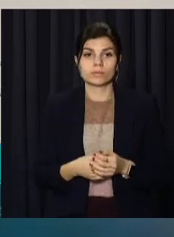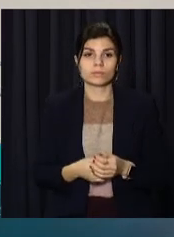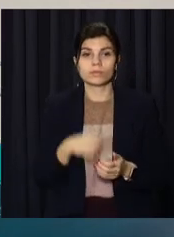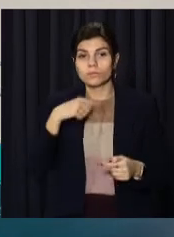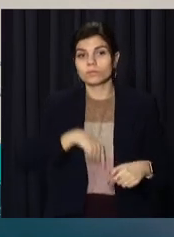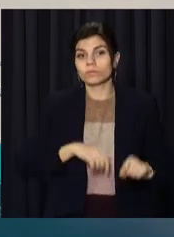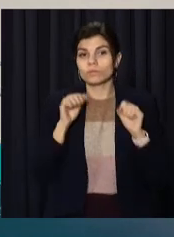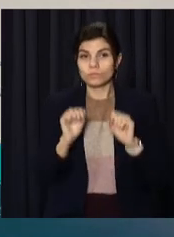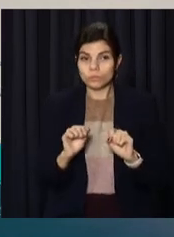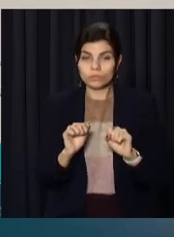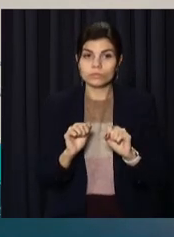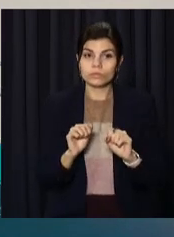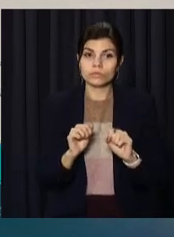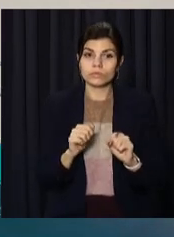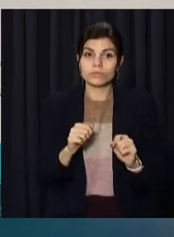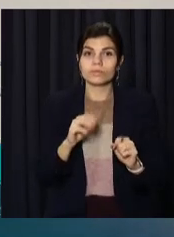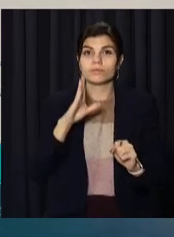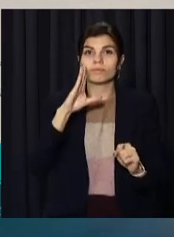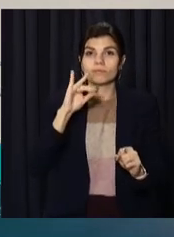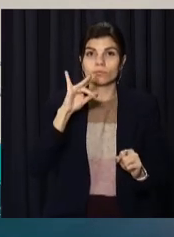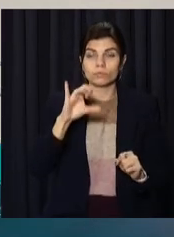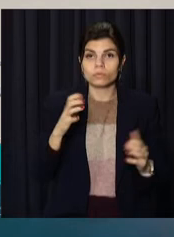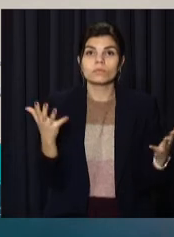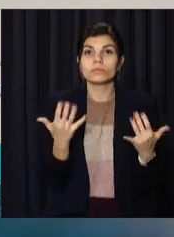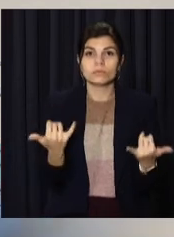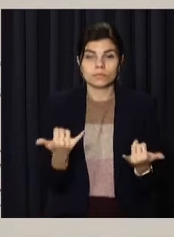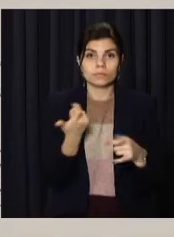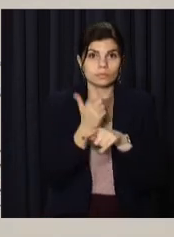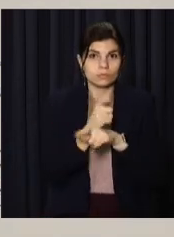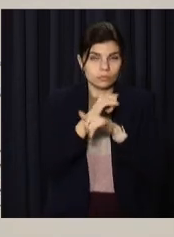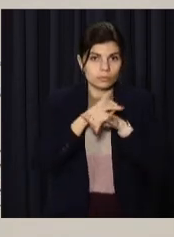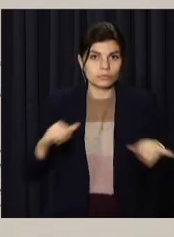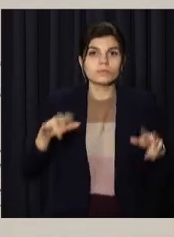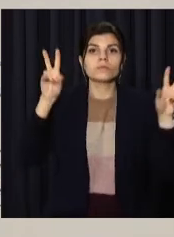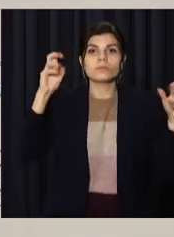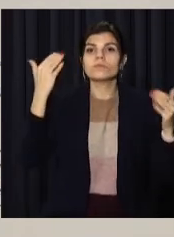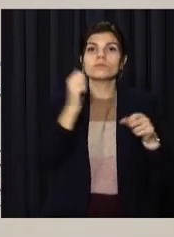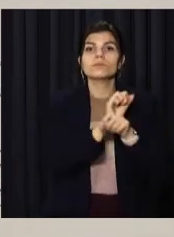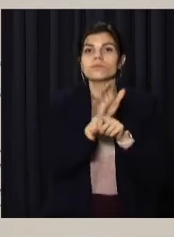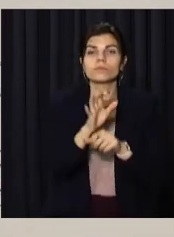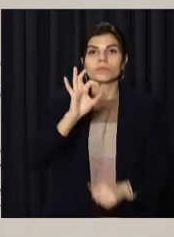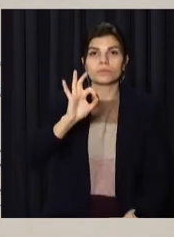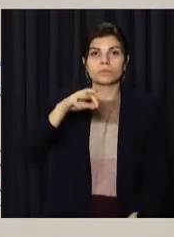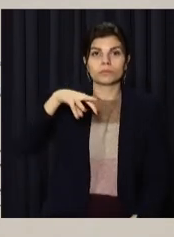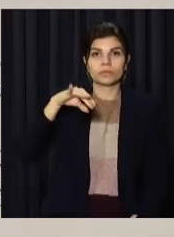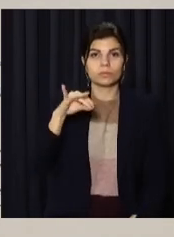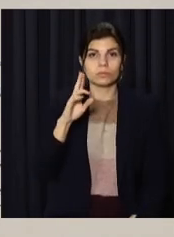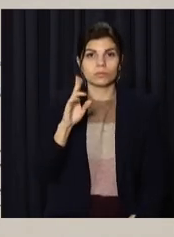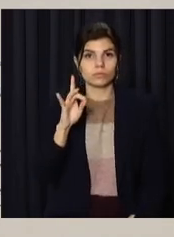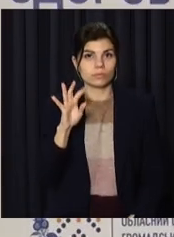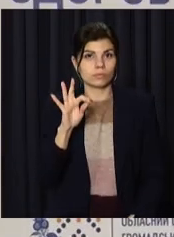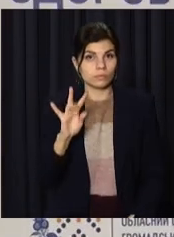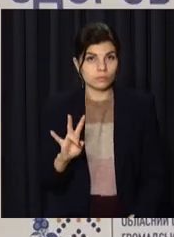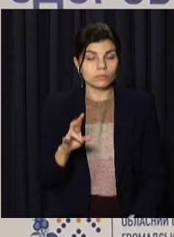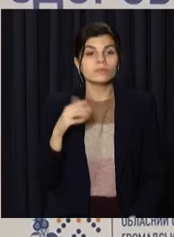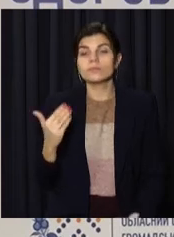імунного захисту саме до вірусу омікрон, який є сьогодні домінуючим у багатьох країнах, в тому числі він стає домінуючим і в